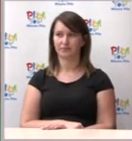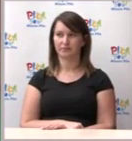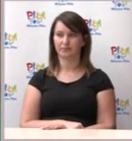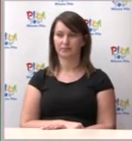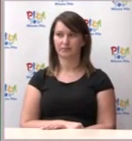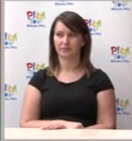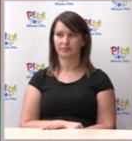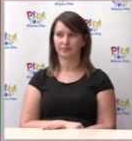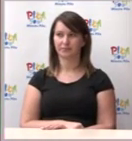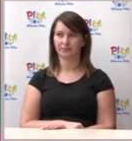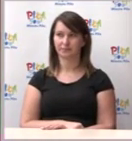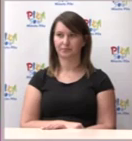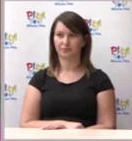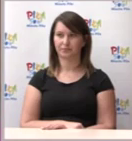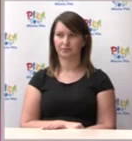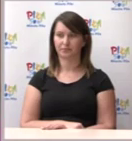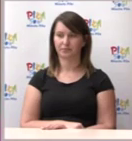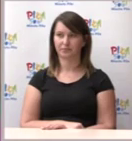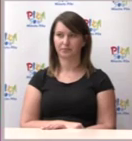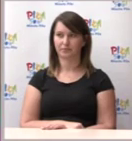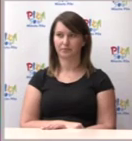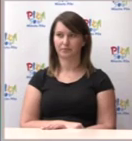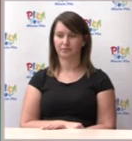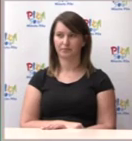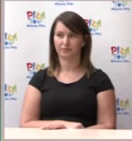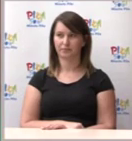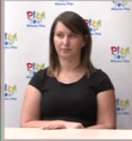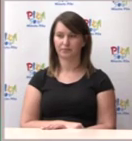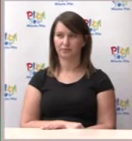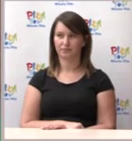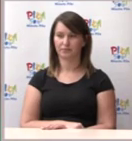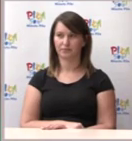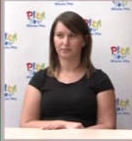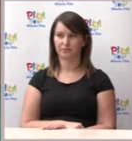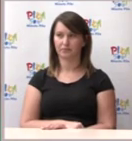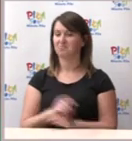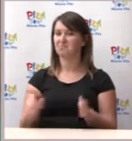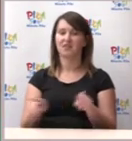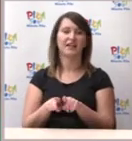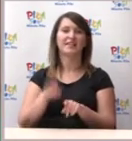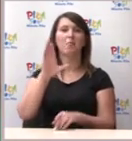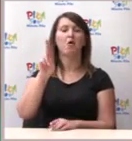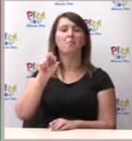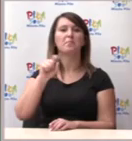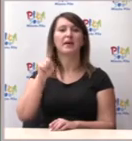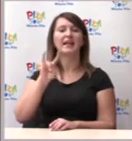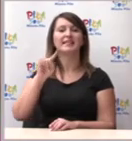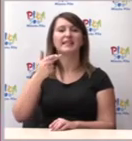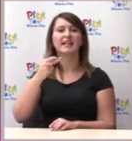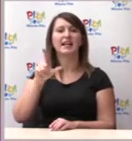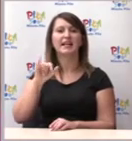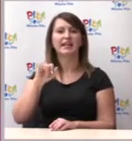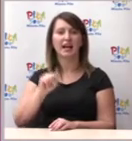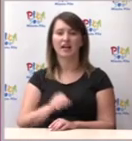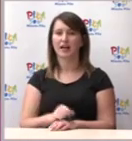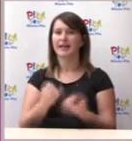twórczości Agnieszki Bartol. I w Szwajcarii, i w Brazylii, jak Eliza Piotrowska, rodem z